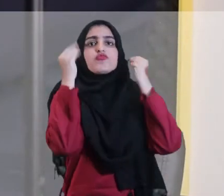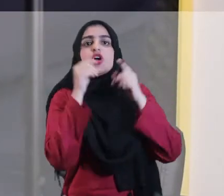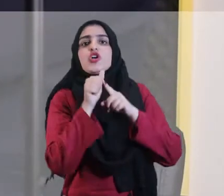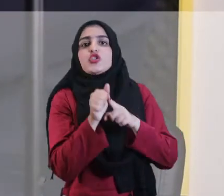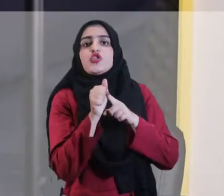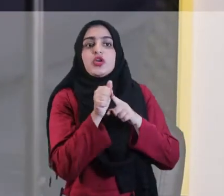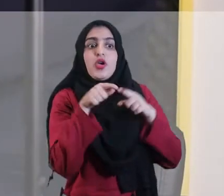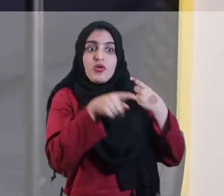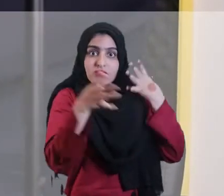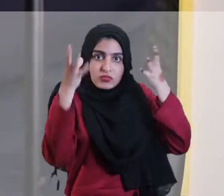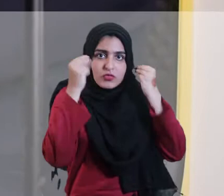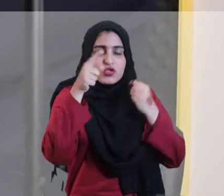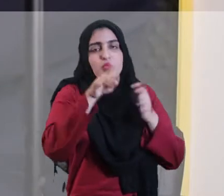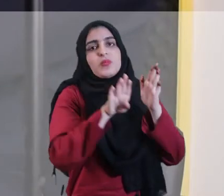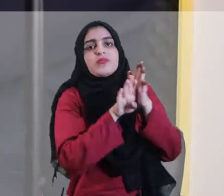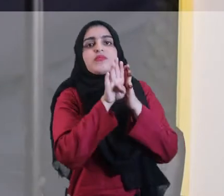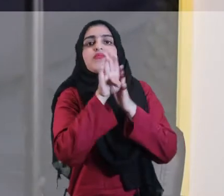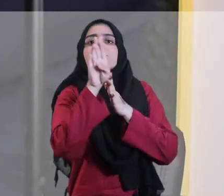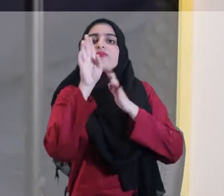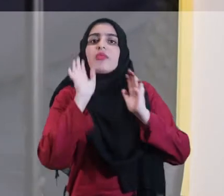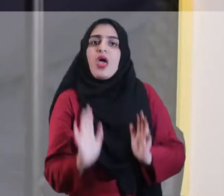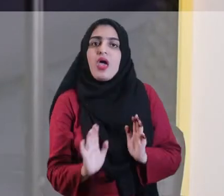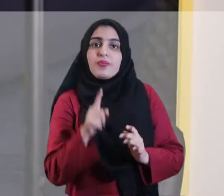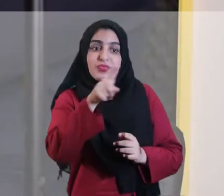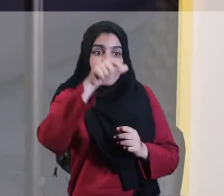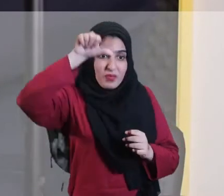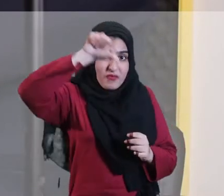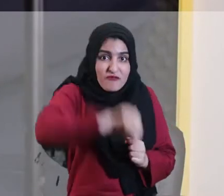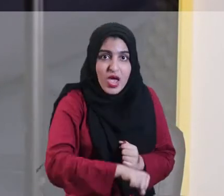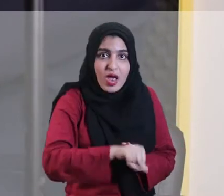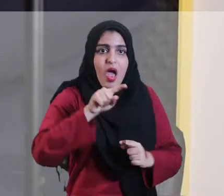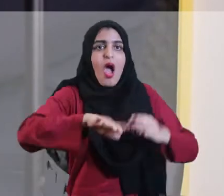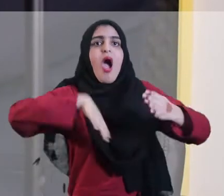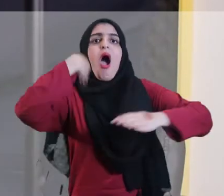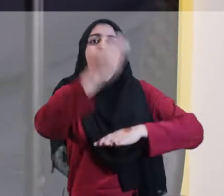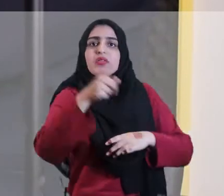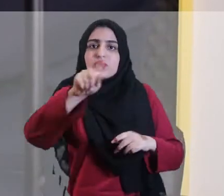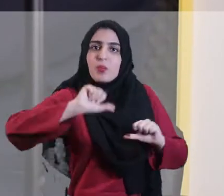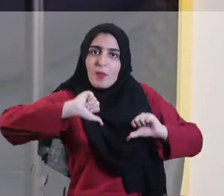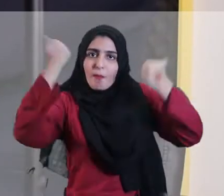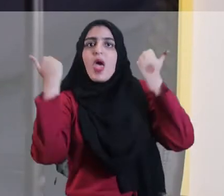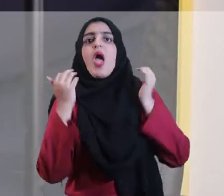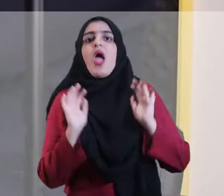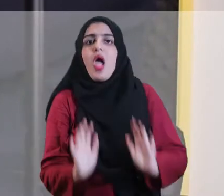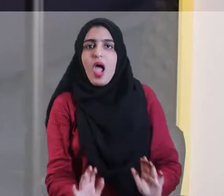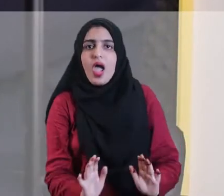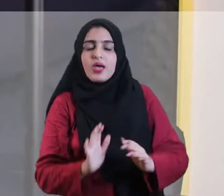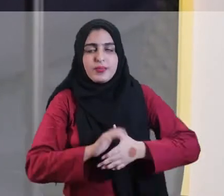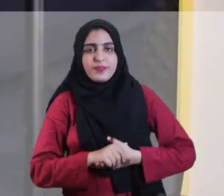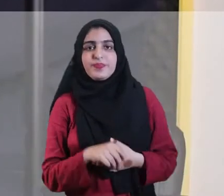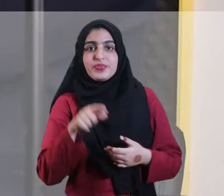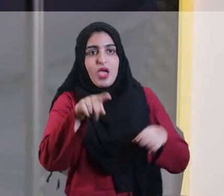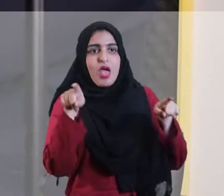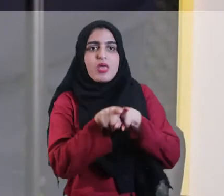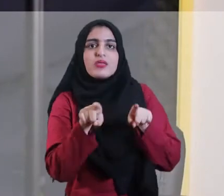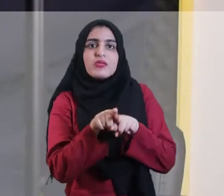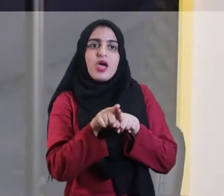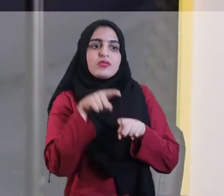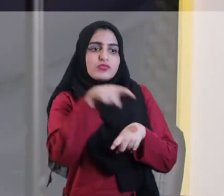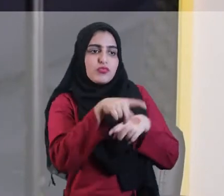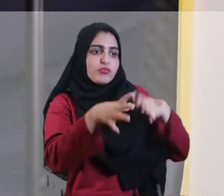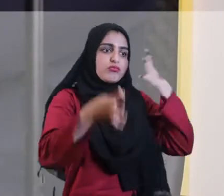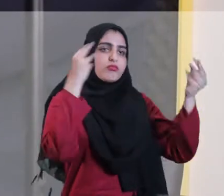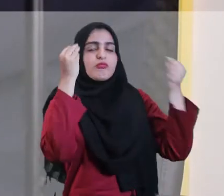सब्सक्राइब करें थैंक्यू फ्री अपडेट्स गोन टू योर सक्सेस स्टोरी टुमारो यू विल गिव